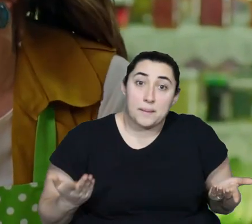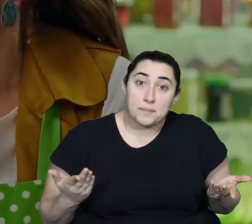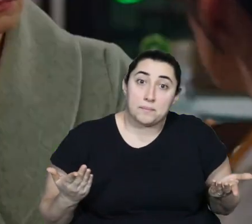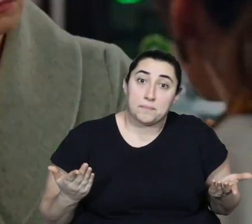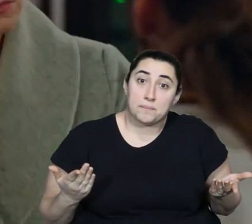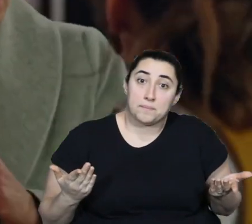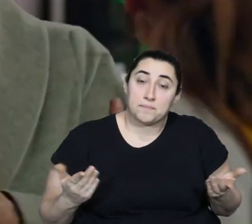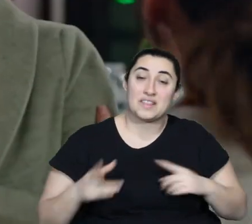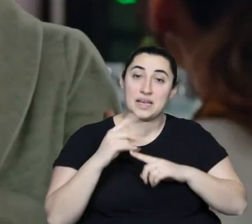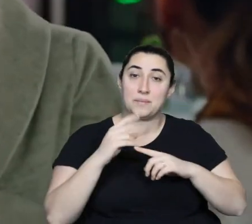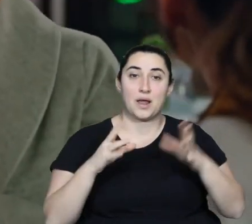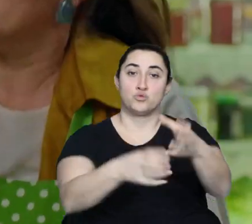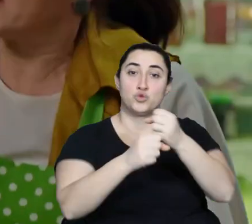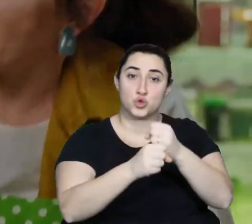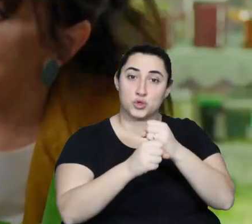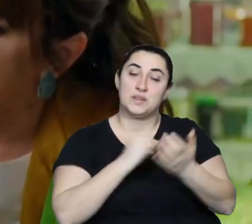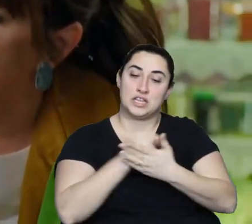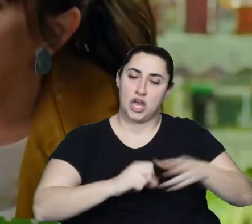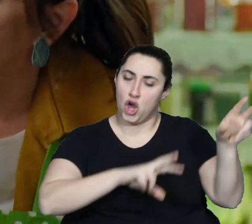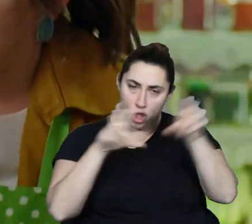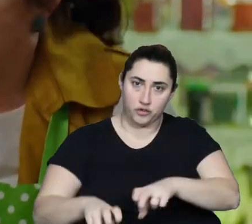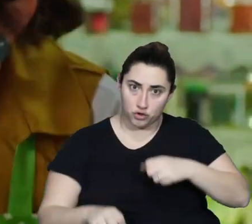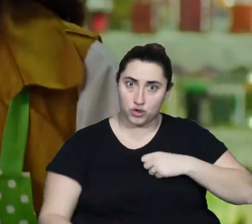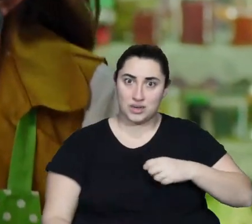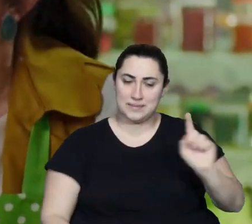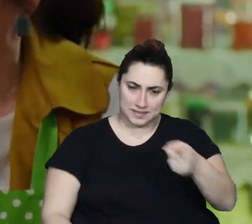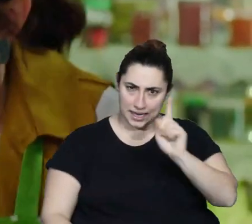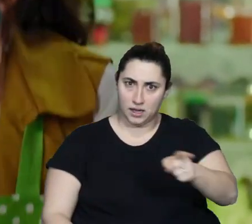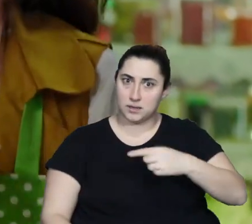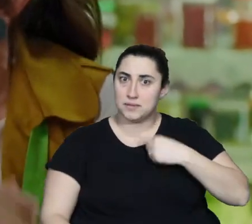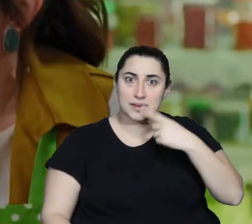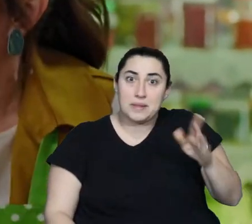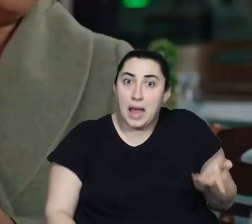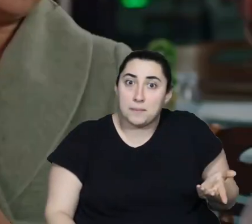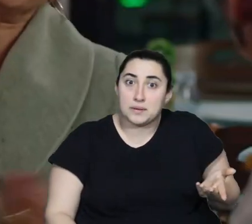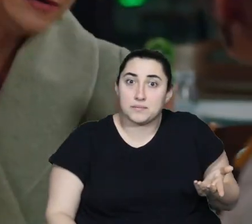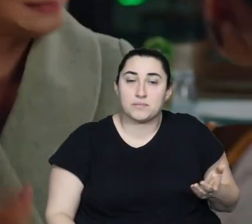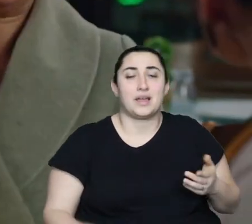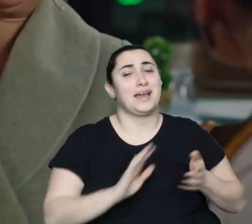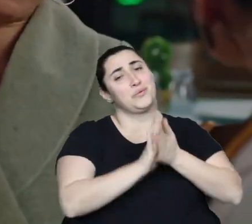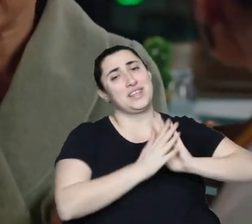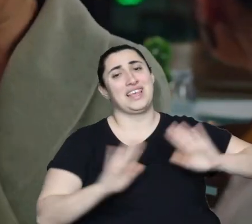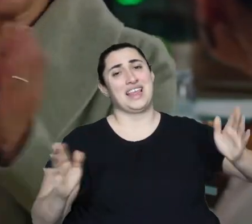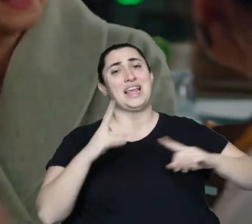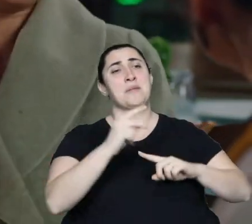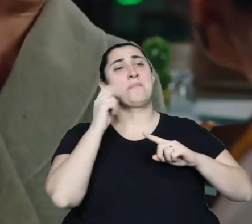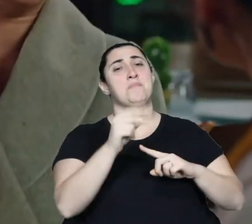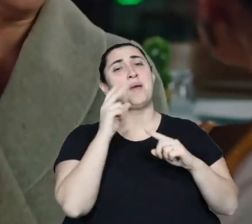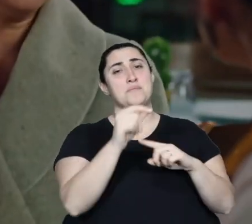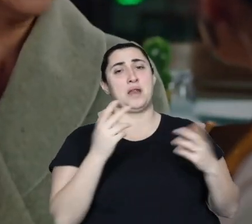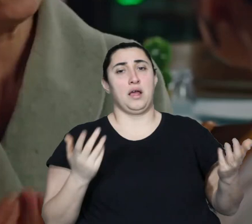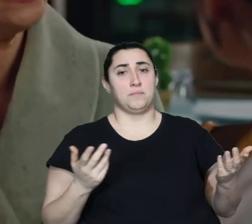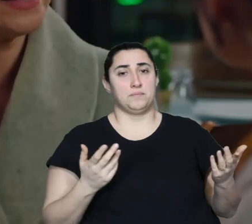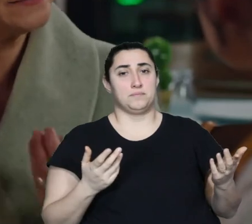Ne yapayım? Ya İbrahim kolundan tutup nikah masasına sürükleyip imzayımı attırayım ne yapayım? Ayol yeter ama ya İbrahim